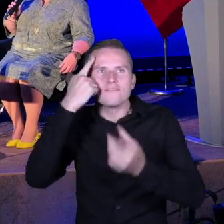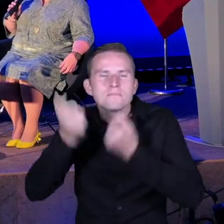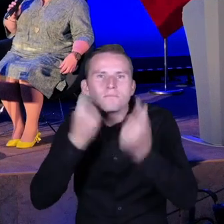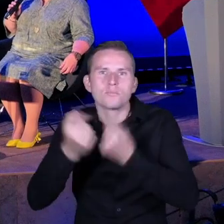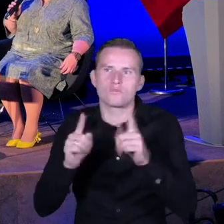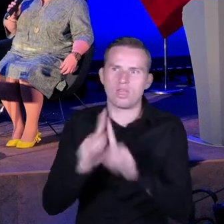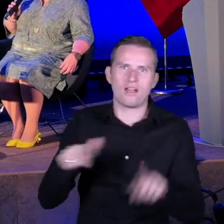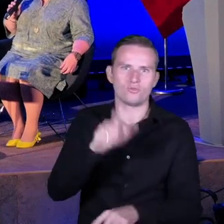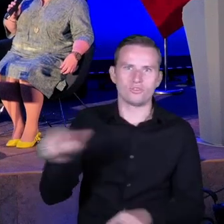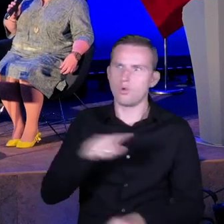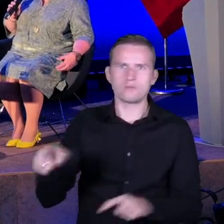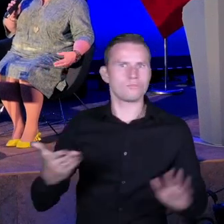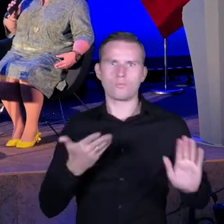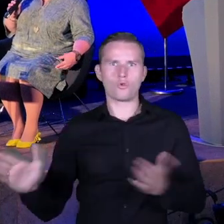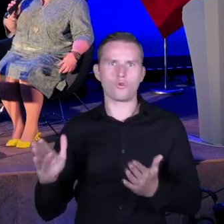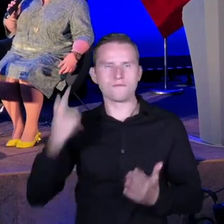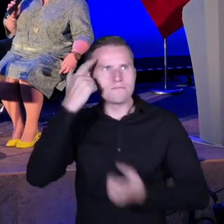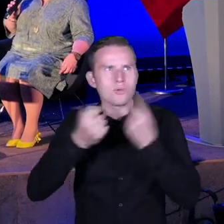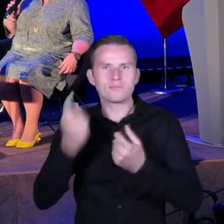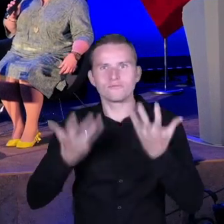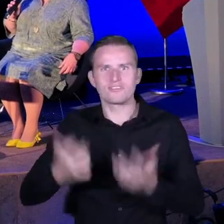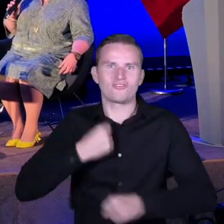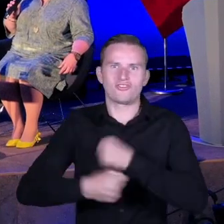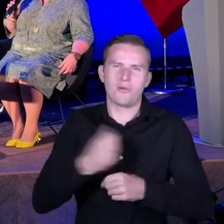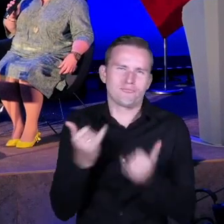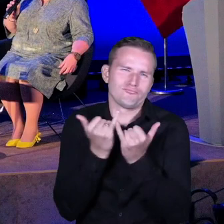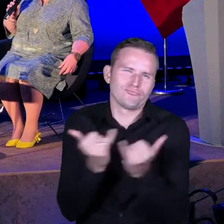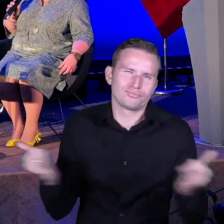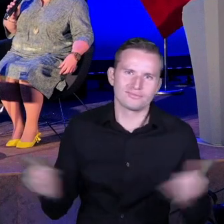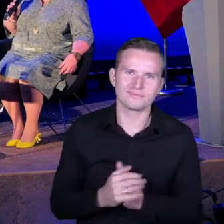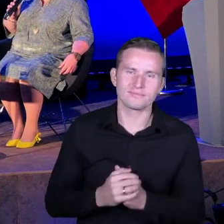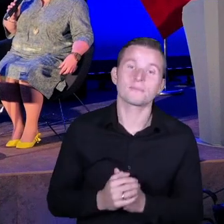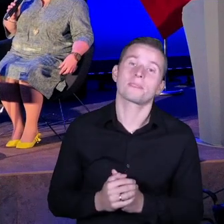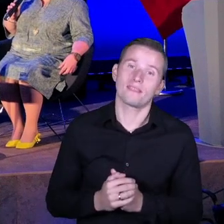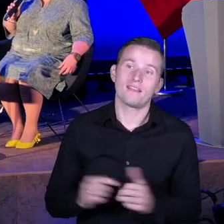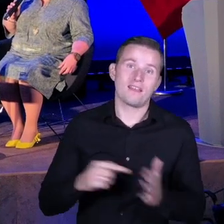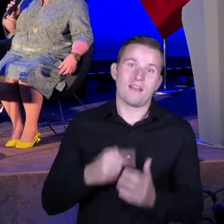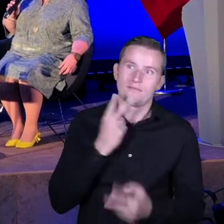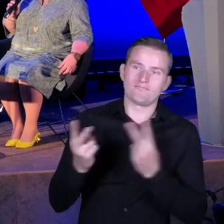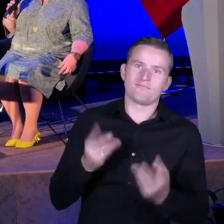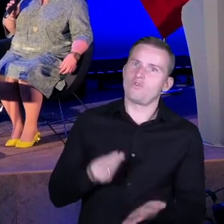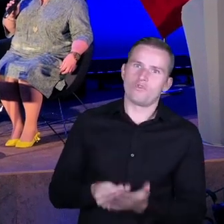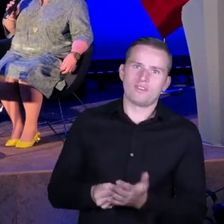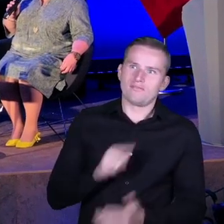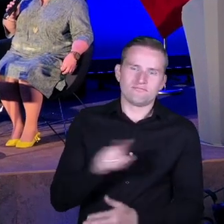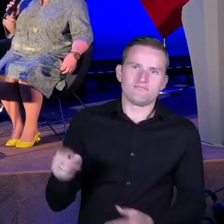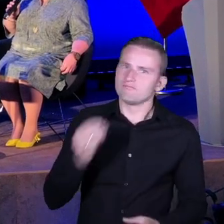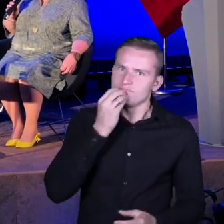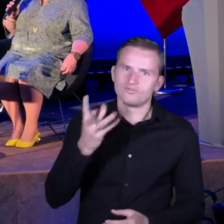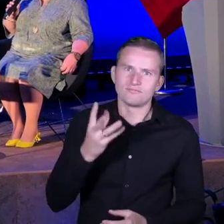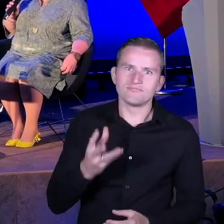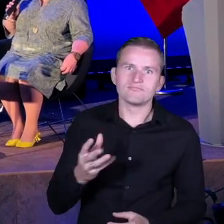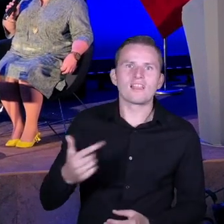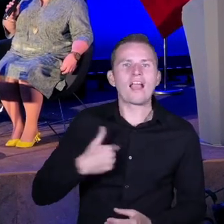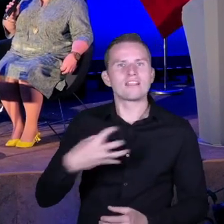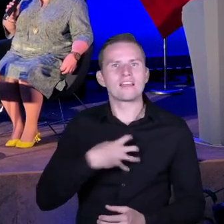sobie taką gotowość. Myślę, że też mówią o tym, że fakt, że to doceniam, zauważam jako dyrektor, daje im